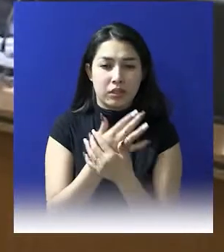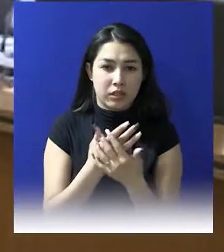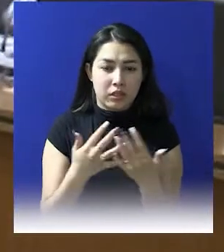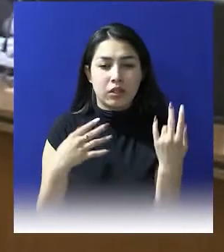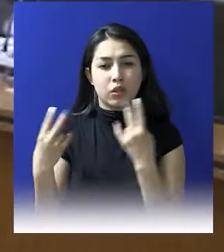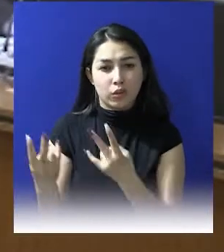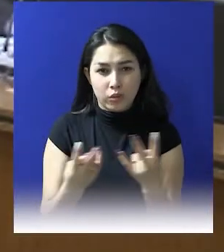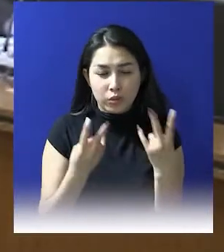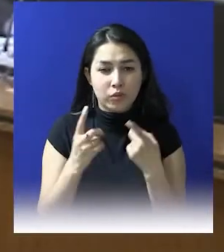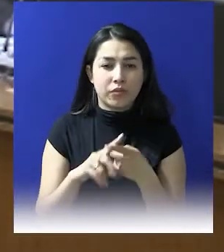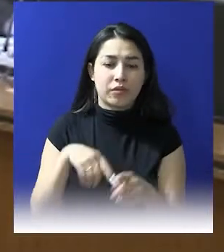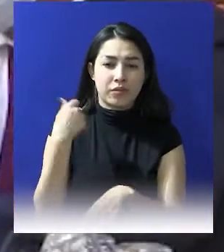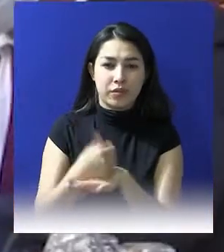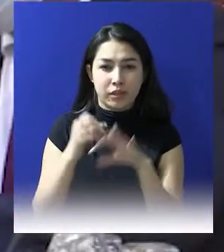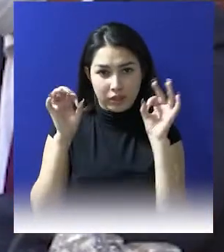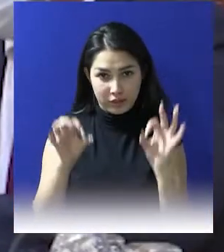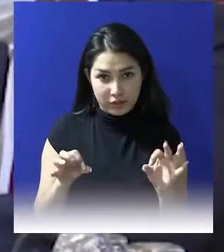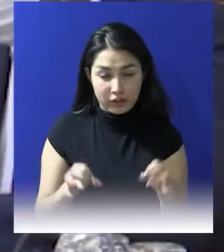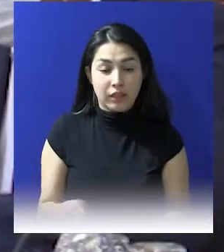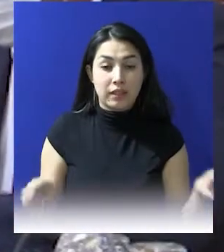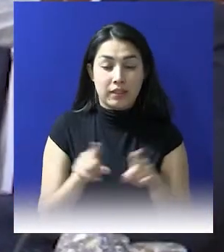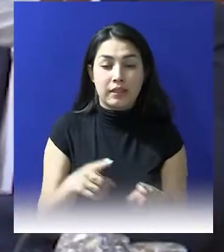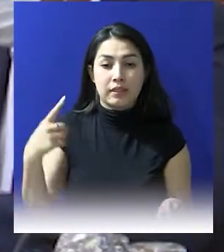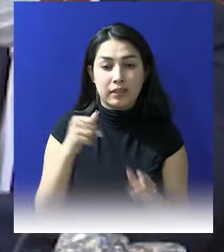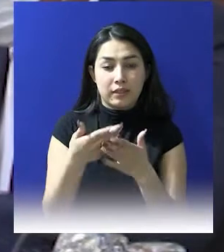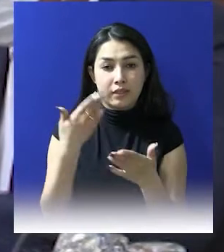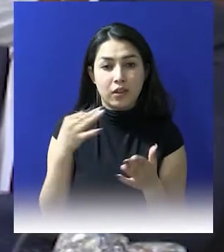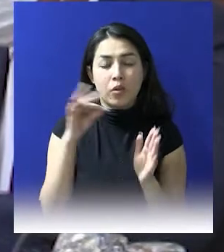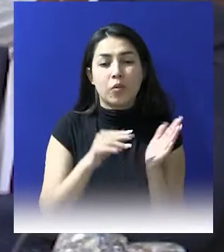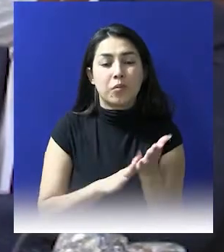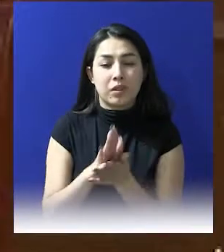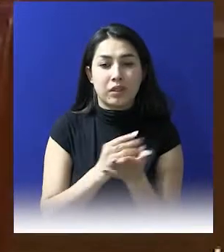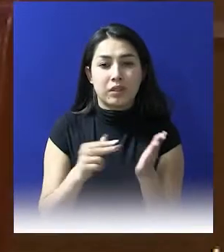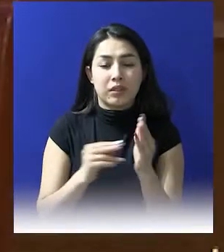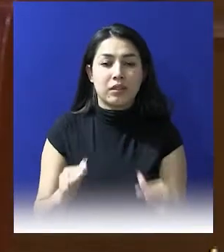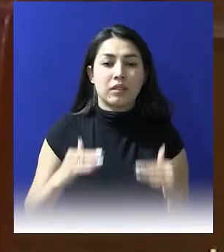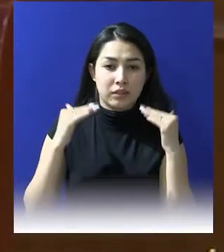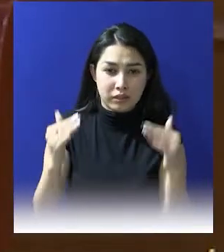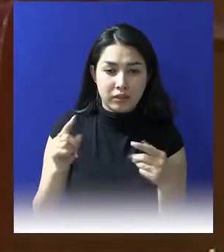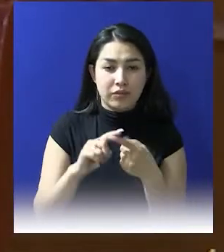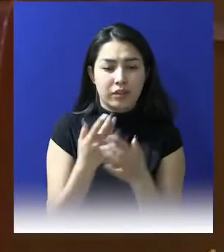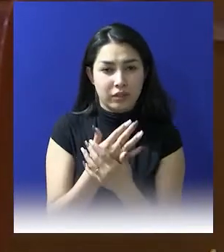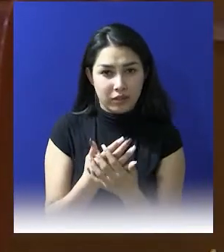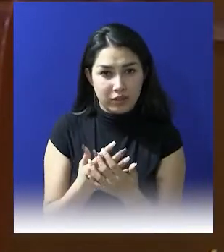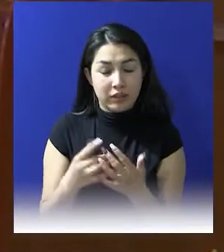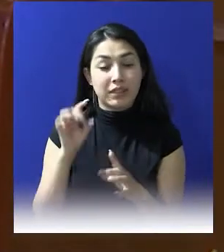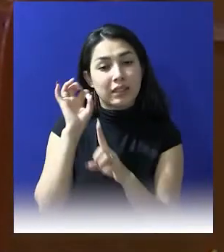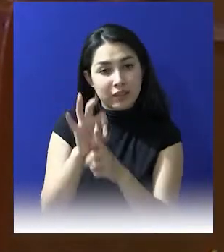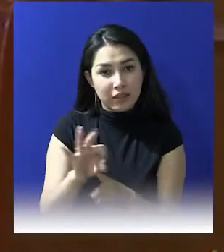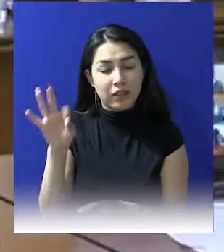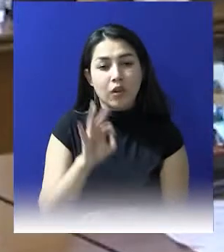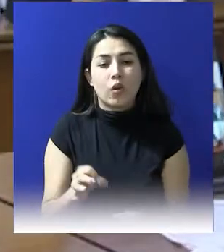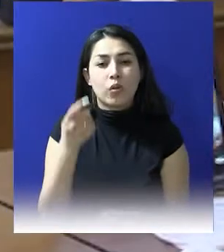егілуі керек екеніне баса мән берді. Сонымен қатар өткен аптада май бағасының өсіп кетуі облыста майлы дақылдар, яғни мақсарының